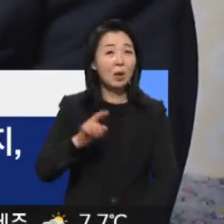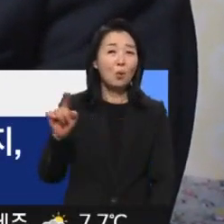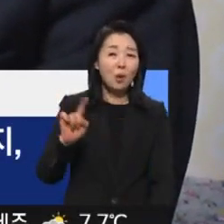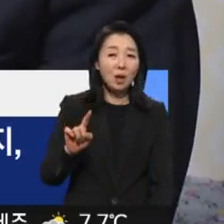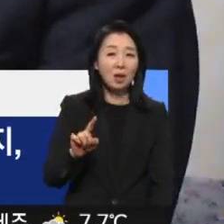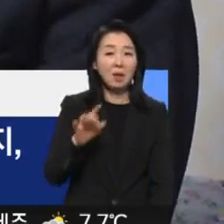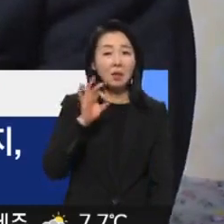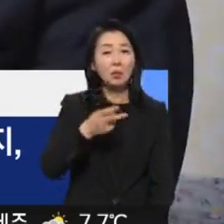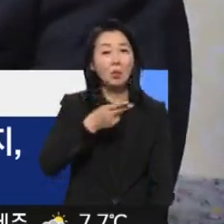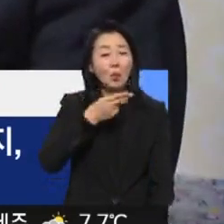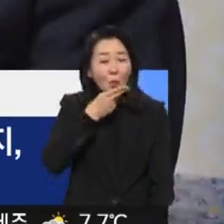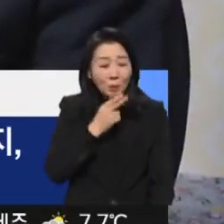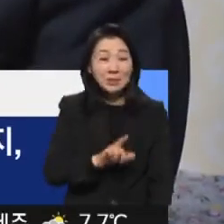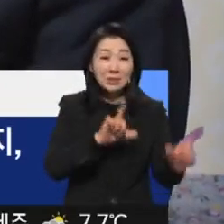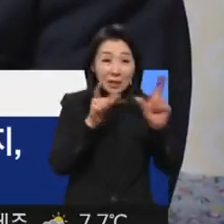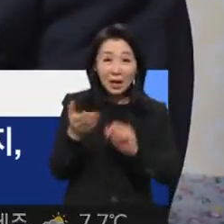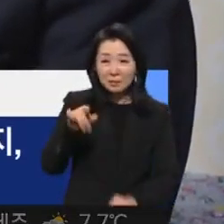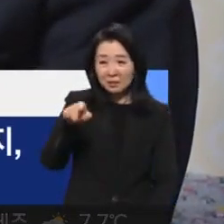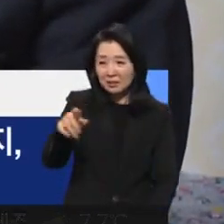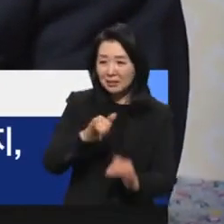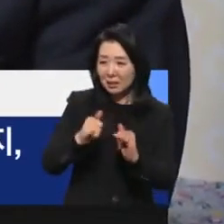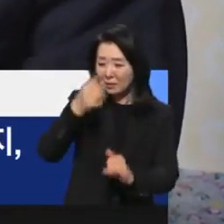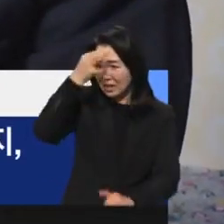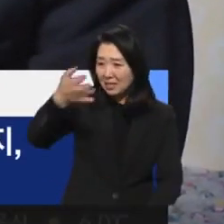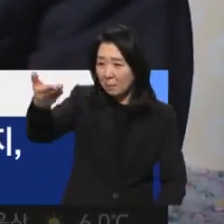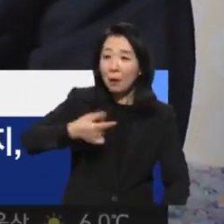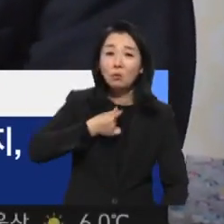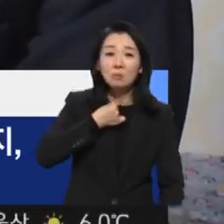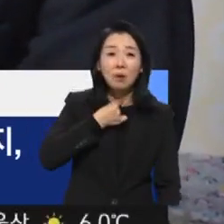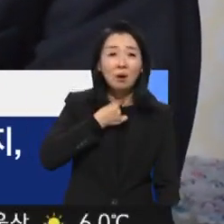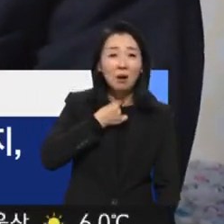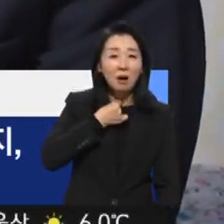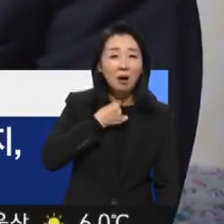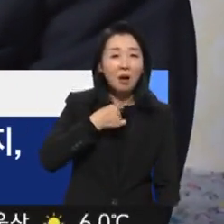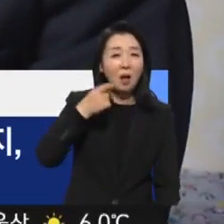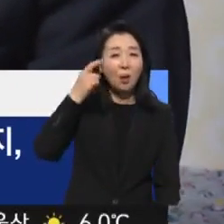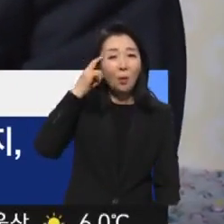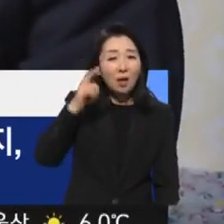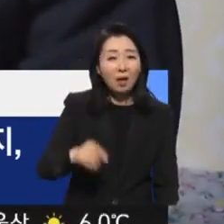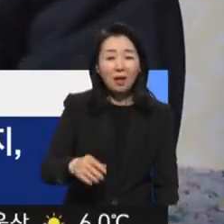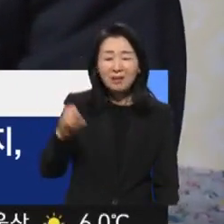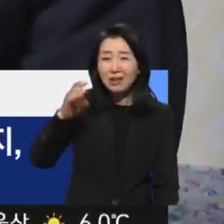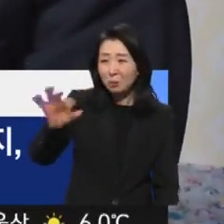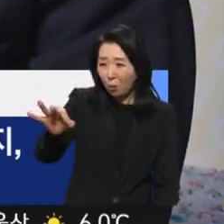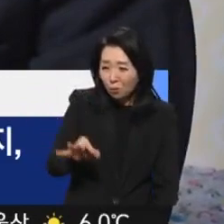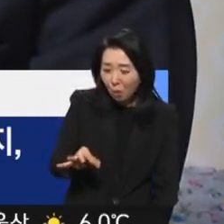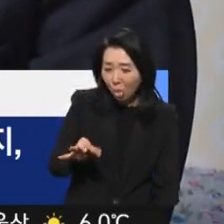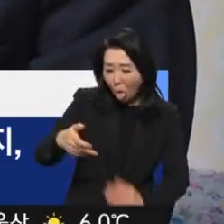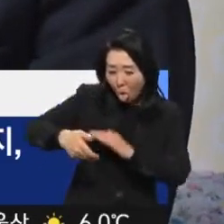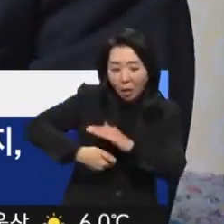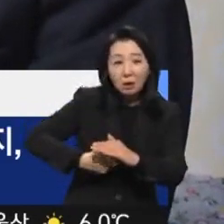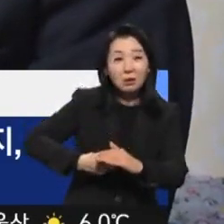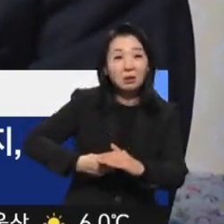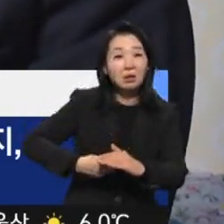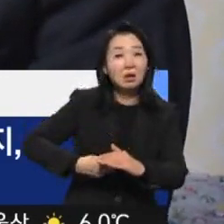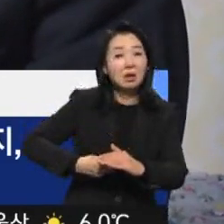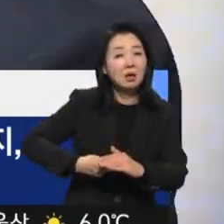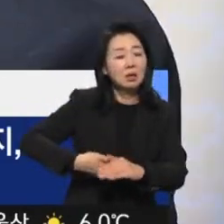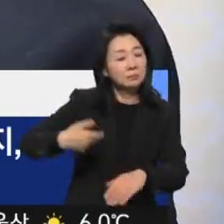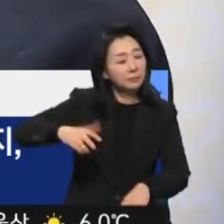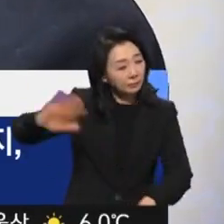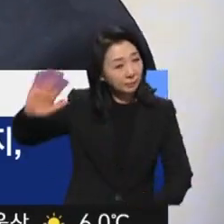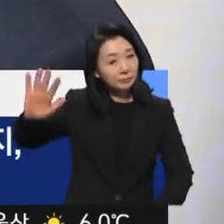살아도 그 사람들한테 사죄 받고 싶지 뭐 어영무영 누가 돈 주고 어디서 걷어서 안